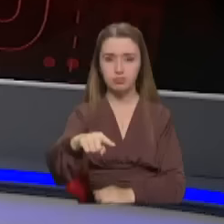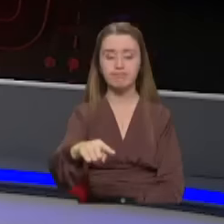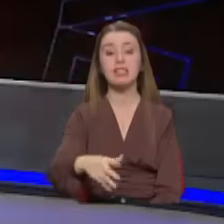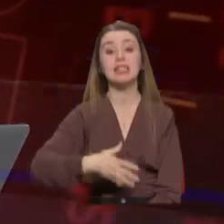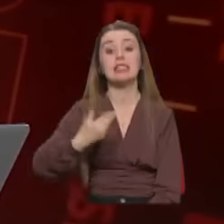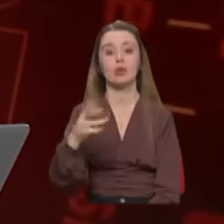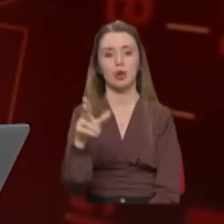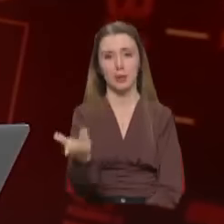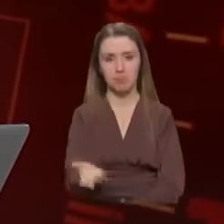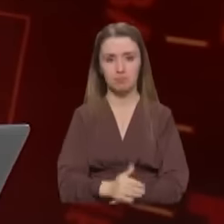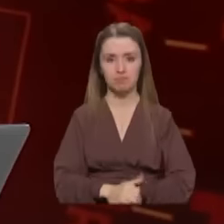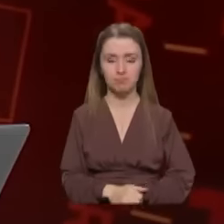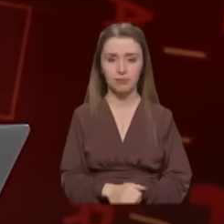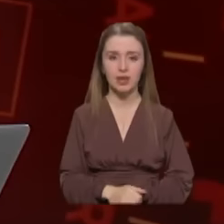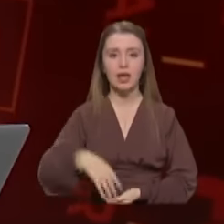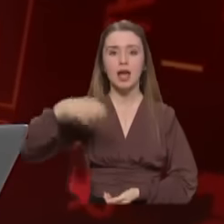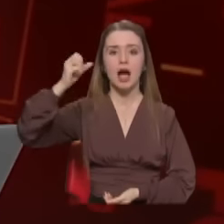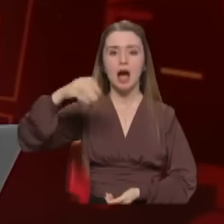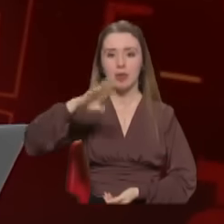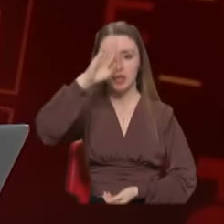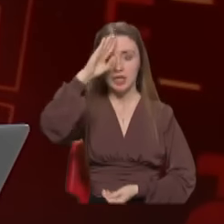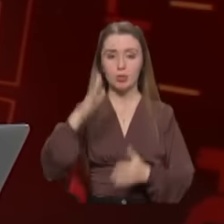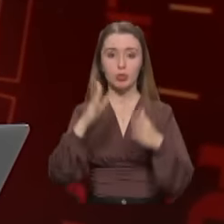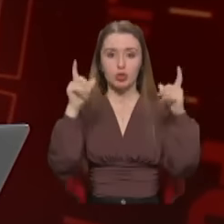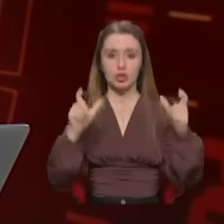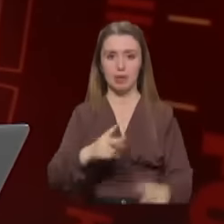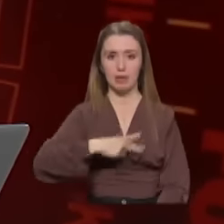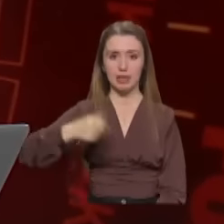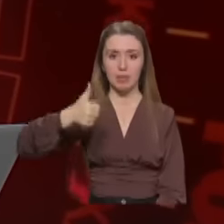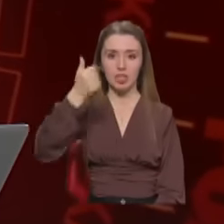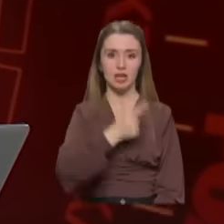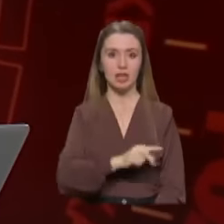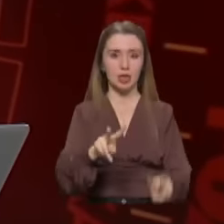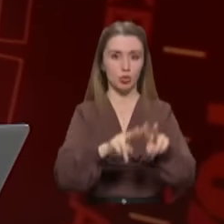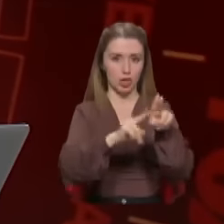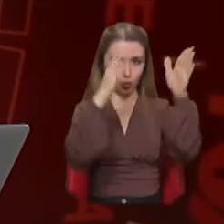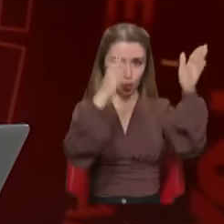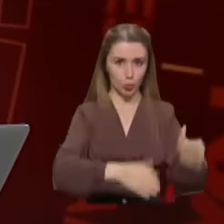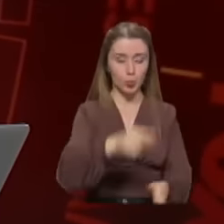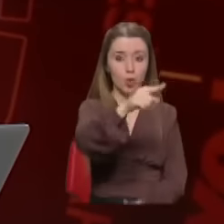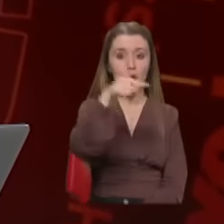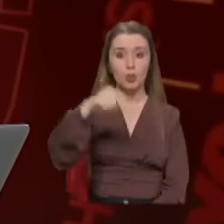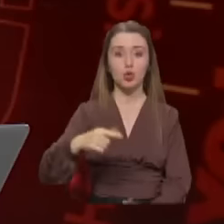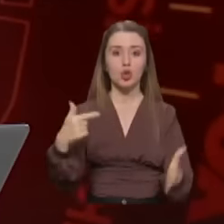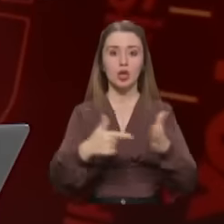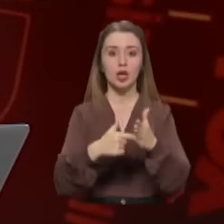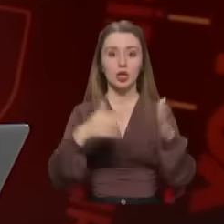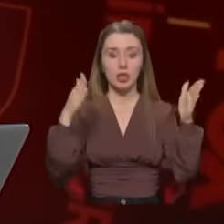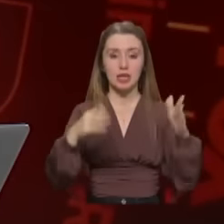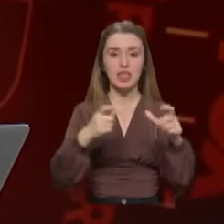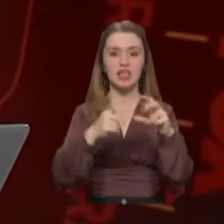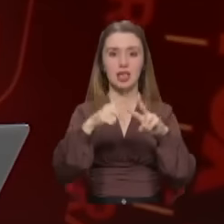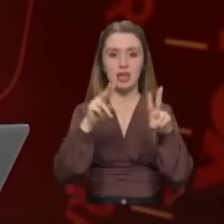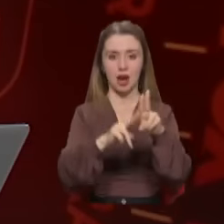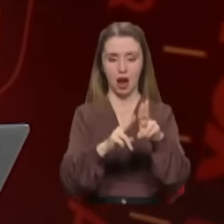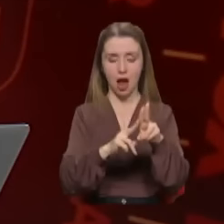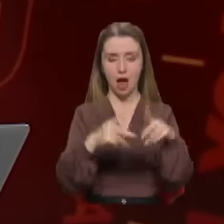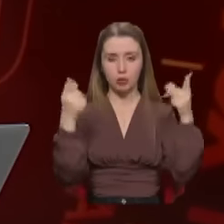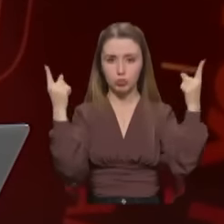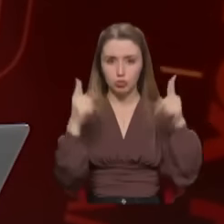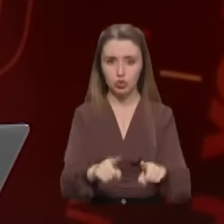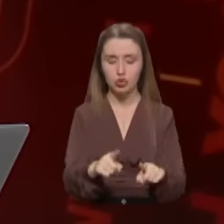bakıyor. Efendim AK Parti İstanbul Büyükşehir Belediye Başkan Adayı Murat Kurum bugün Kadıköy'de sivil toplum kuruluşlarıyla